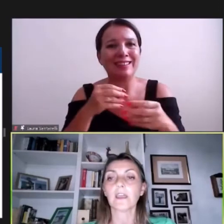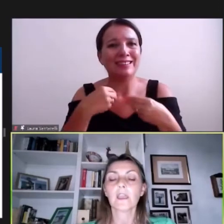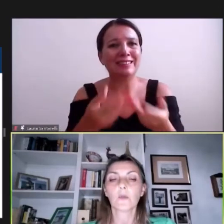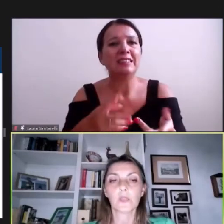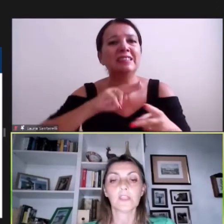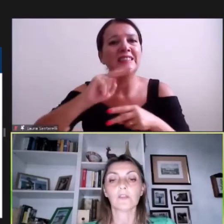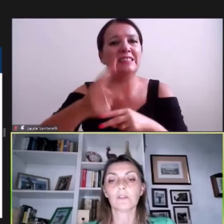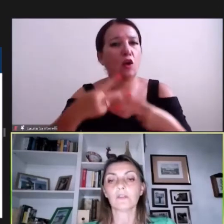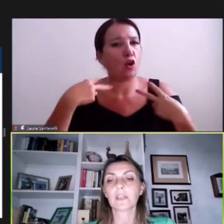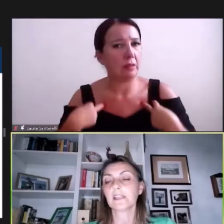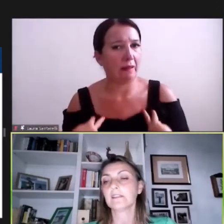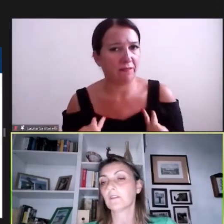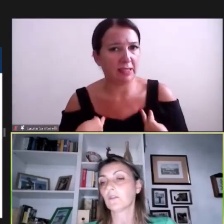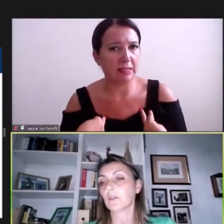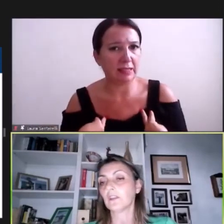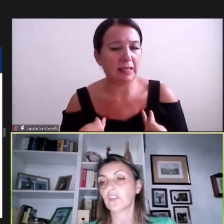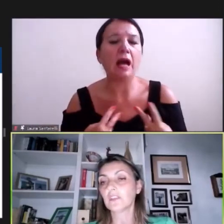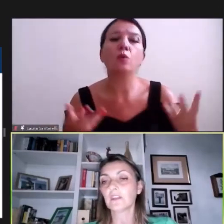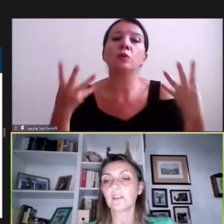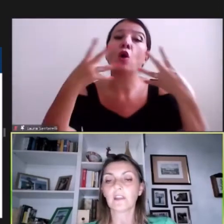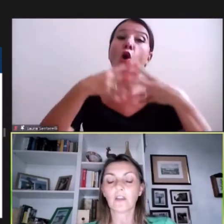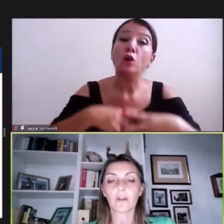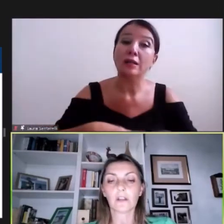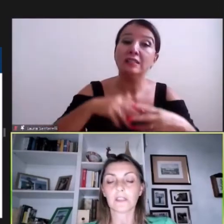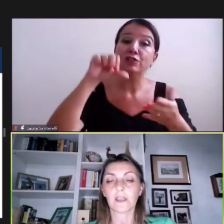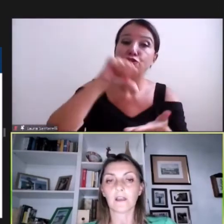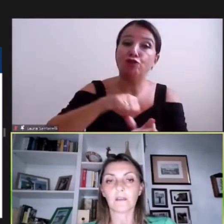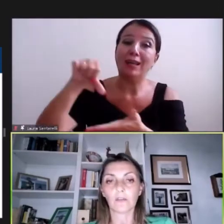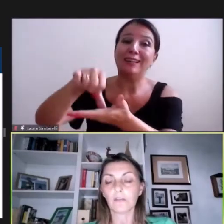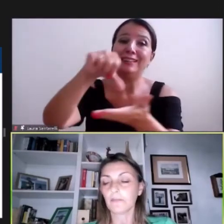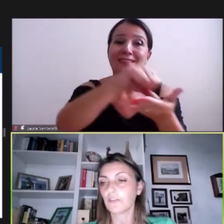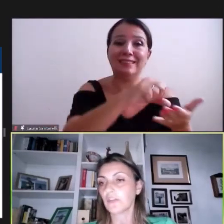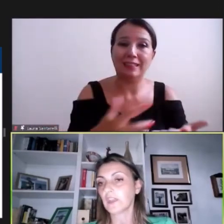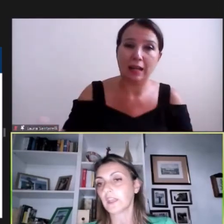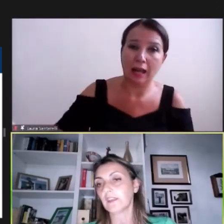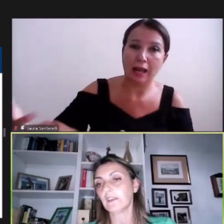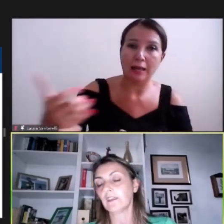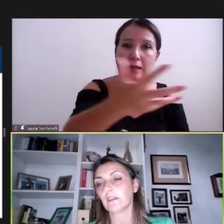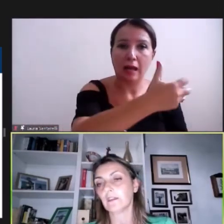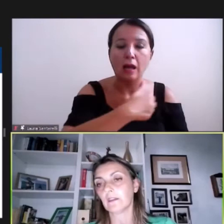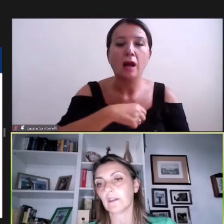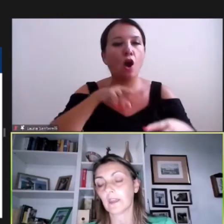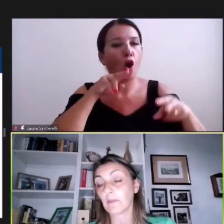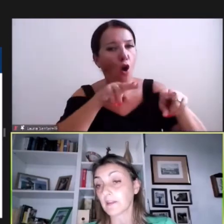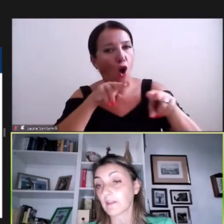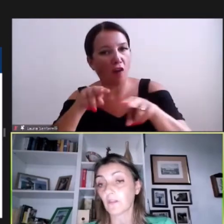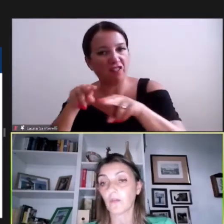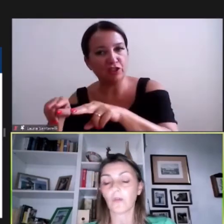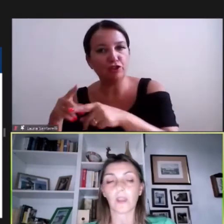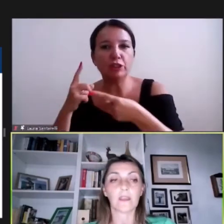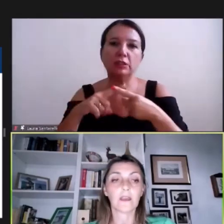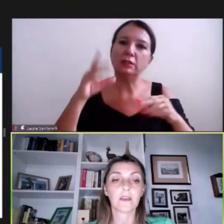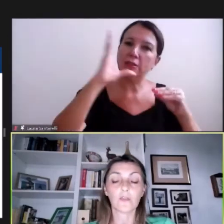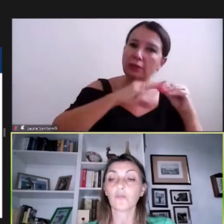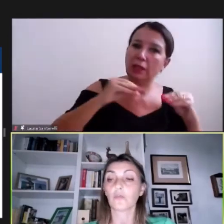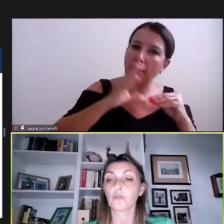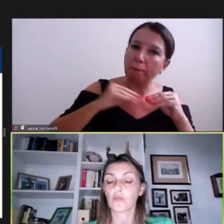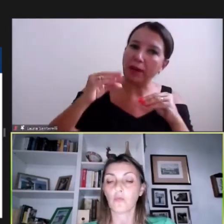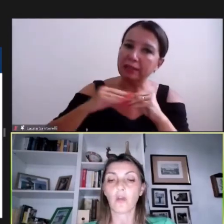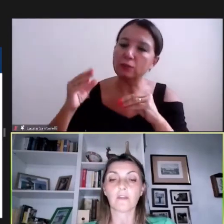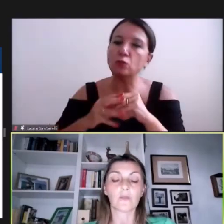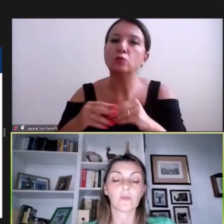vita. Quindi l'organizzazione di centri di raccolta, officine di riparazione,